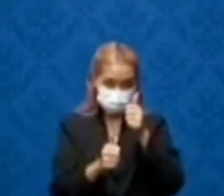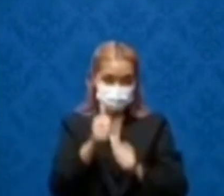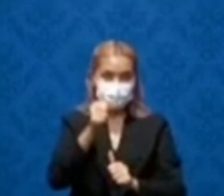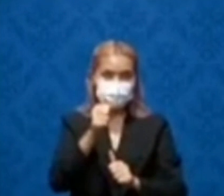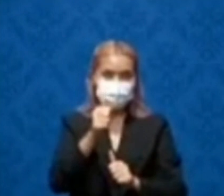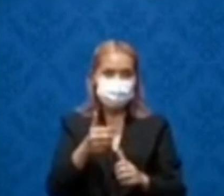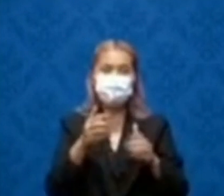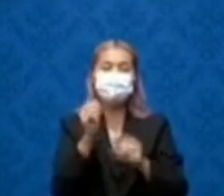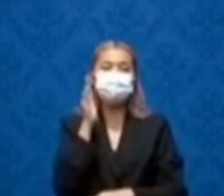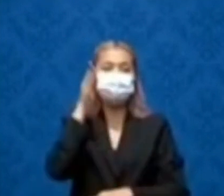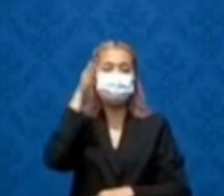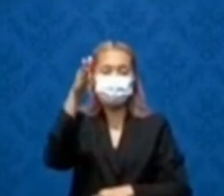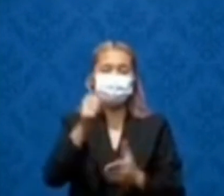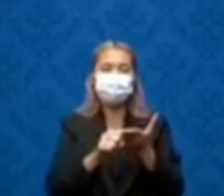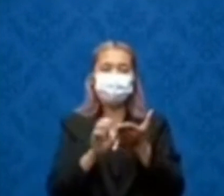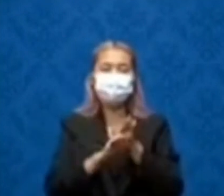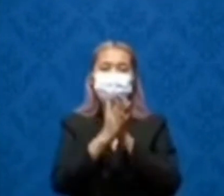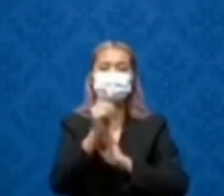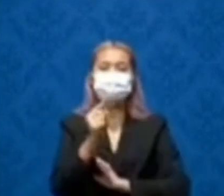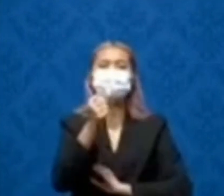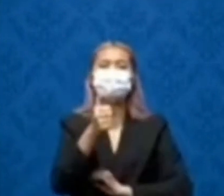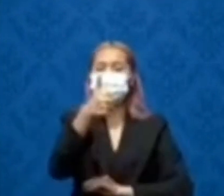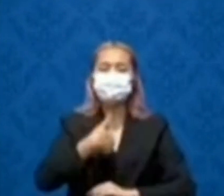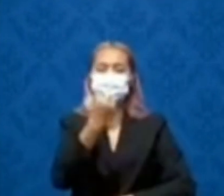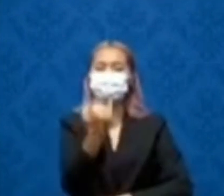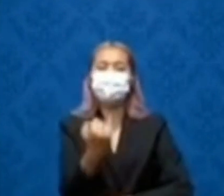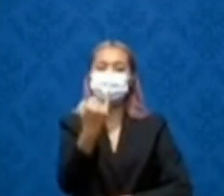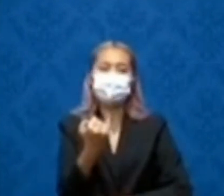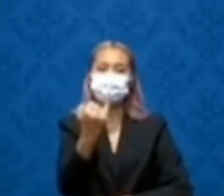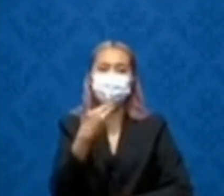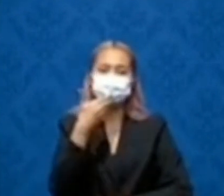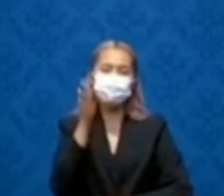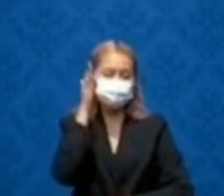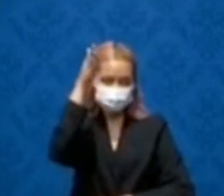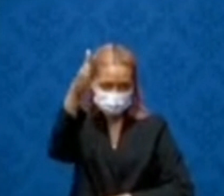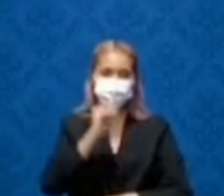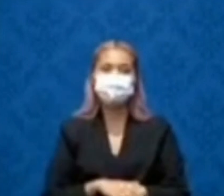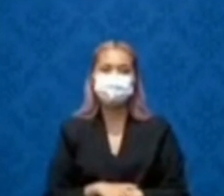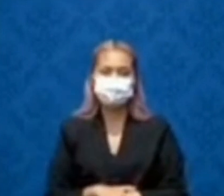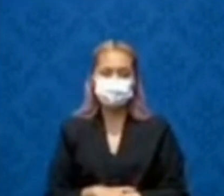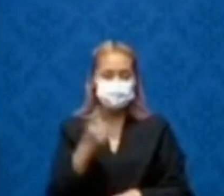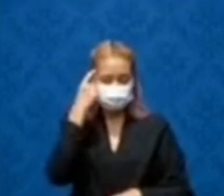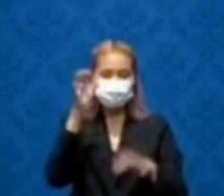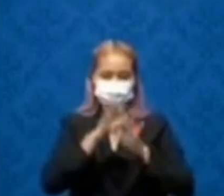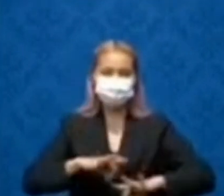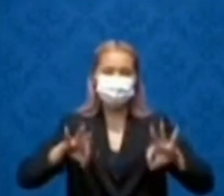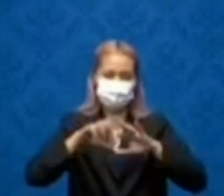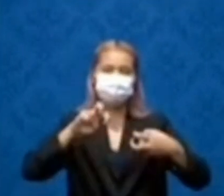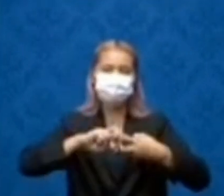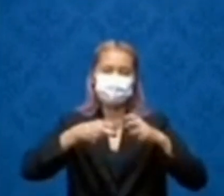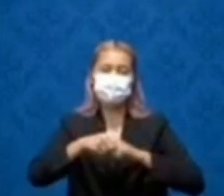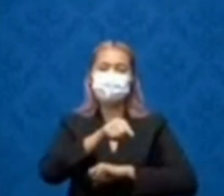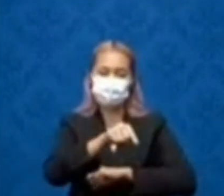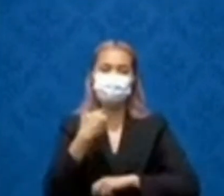กลับมาเป็นฝ่ายพ่ายแพ้ในเรื่องของการลงมติใดๆในอนาคตนี่คือประเด็นปัญหาของกระบวนการ